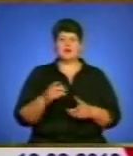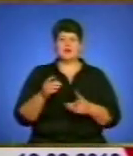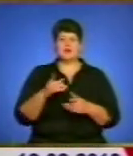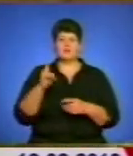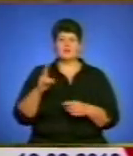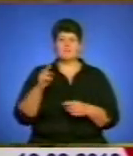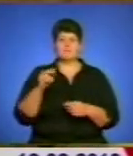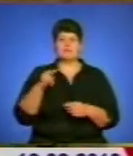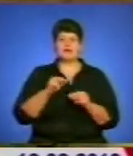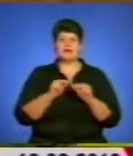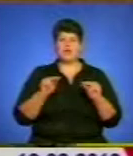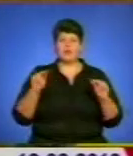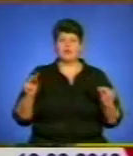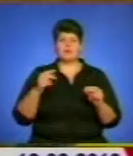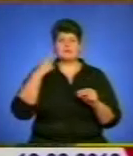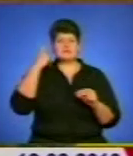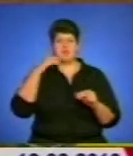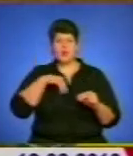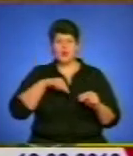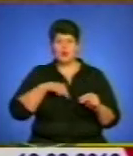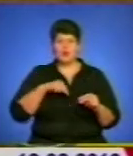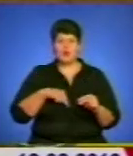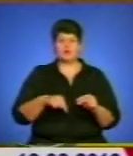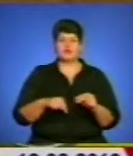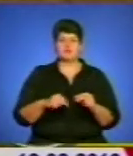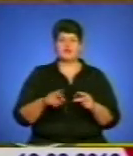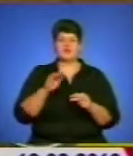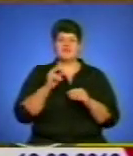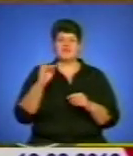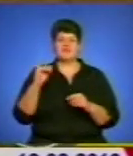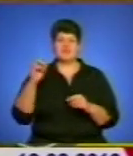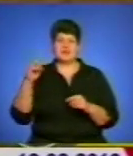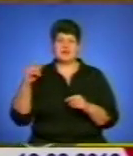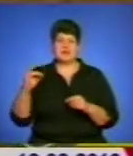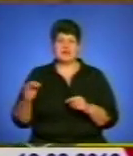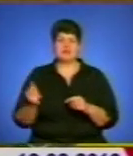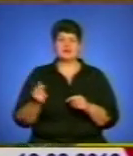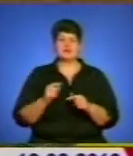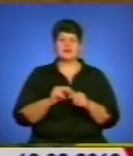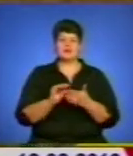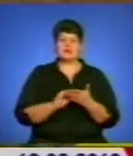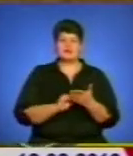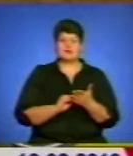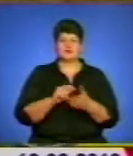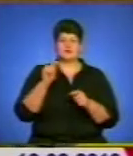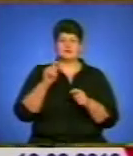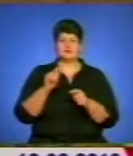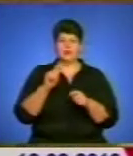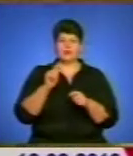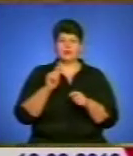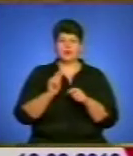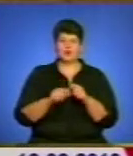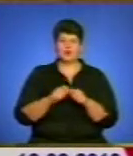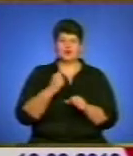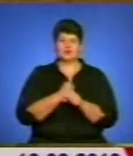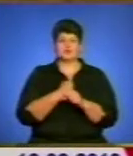педагогіки, психології, методики викладання фізики, самого курсу фізики, написання конспектів, контрольних робіт. Ну і, мабуть,